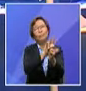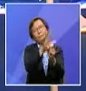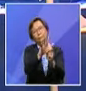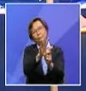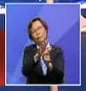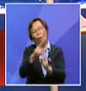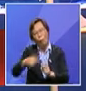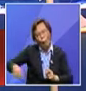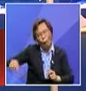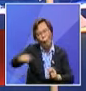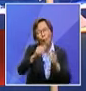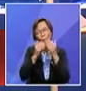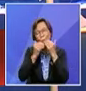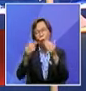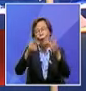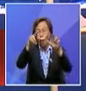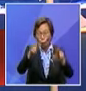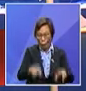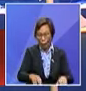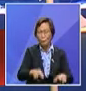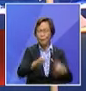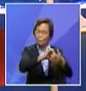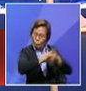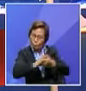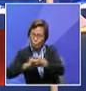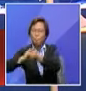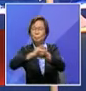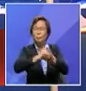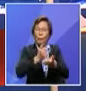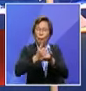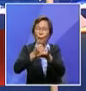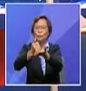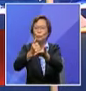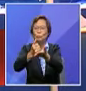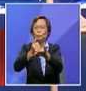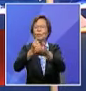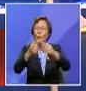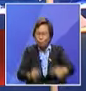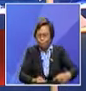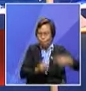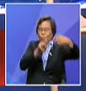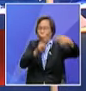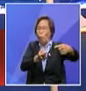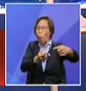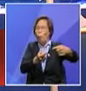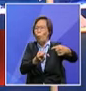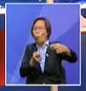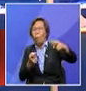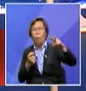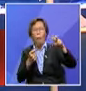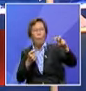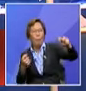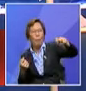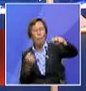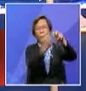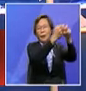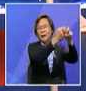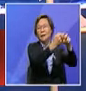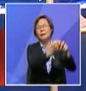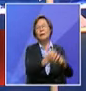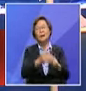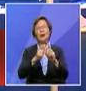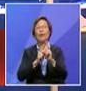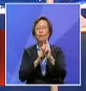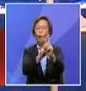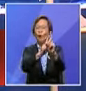COVID-19. Rakyat perlu bersama-sama membantu dalam perjuangan ini dengan patuh kepada arahan dan